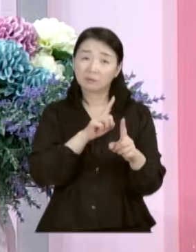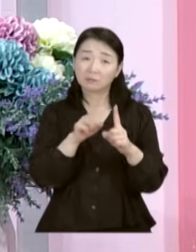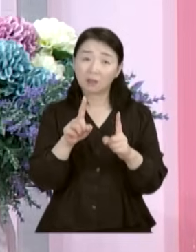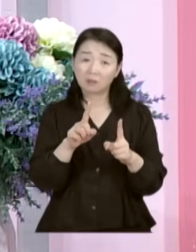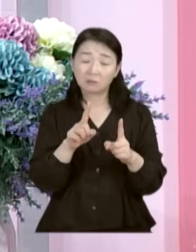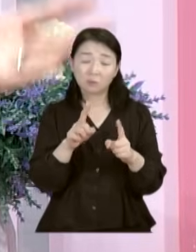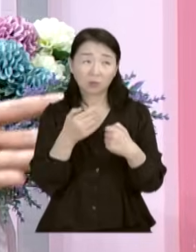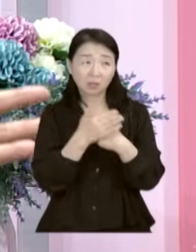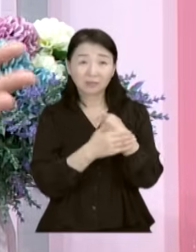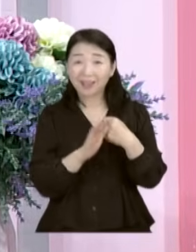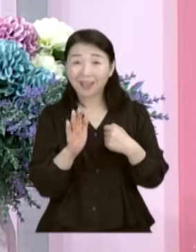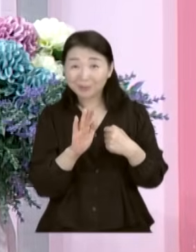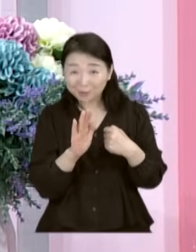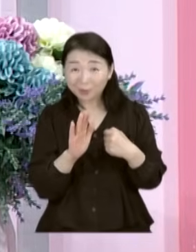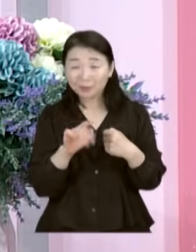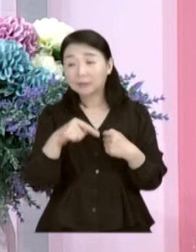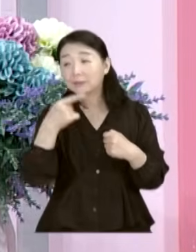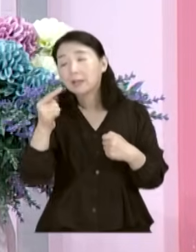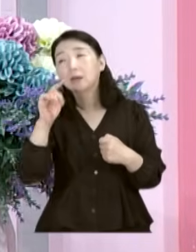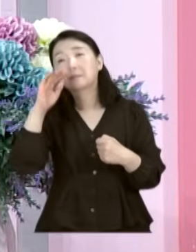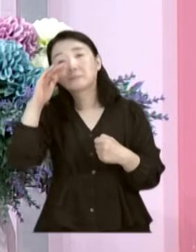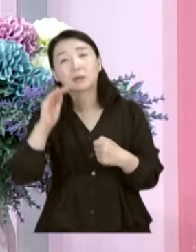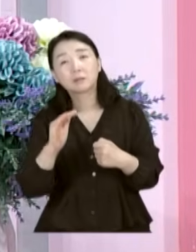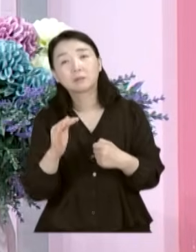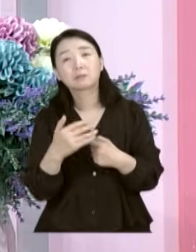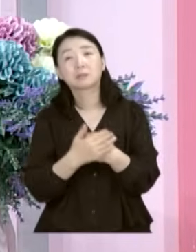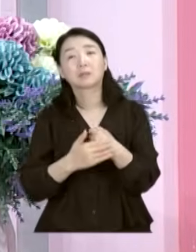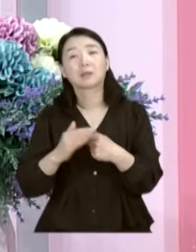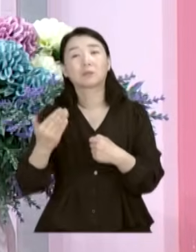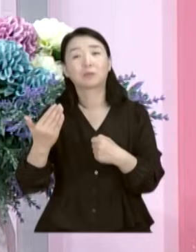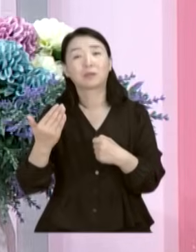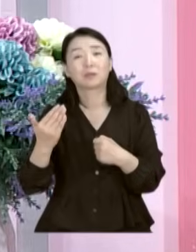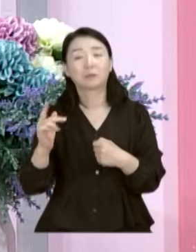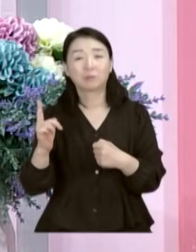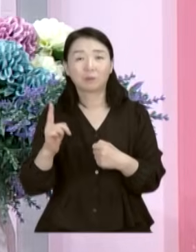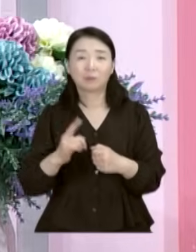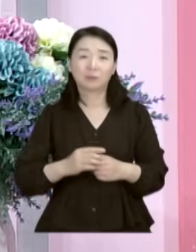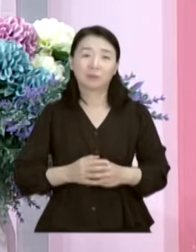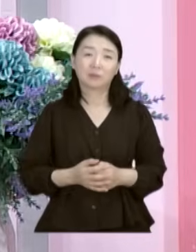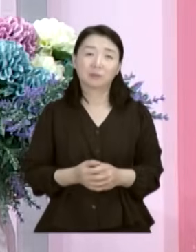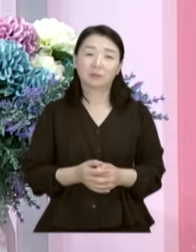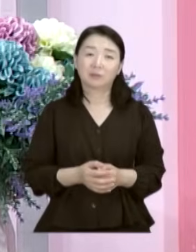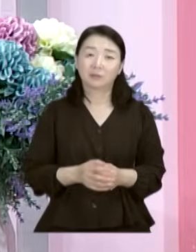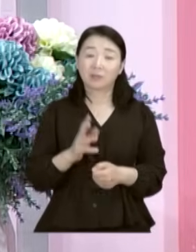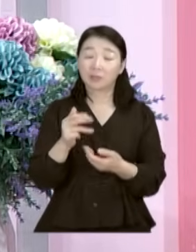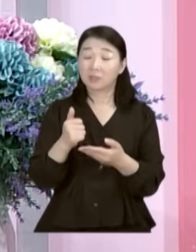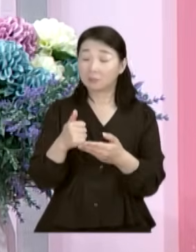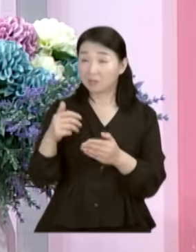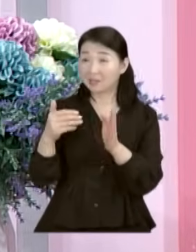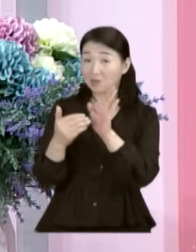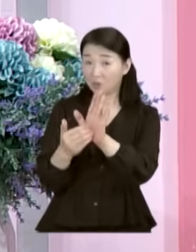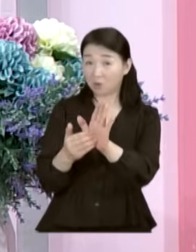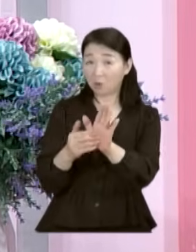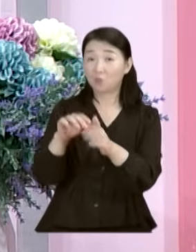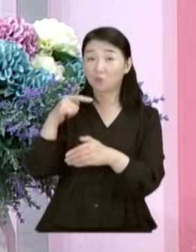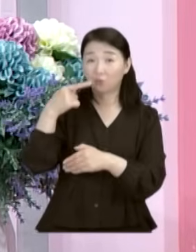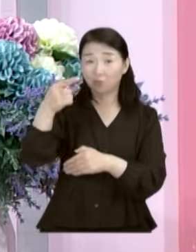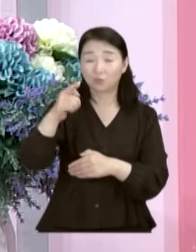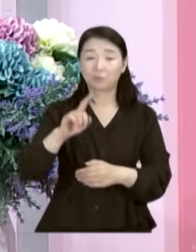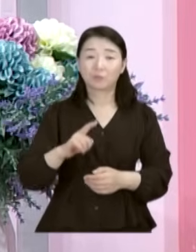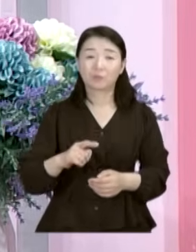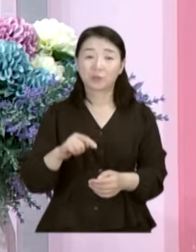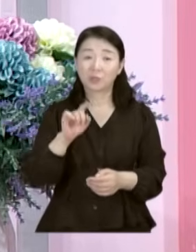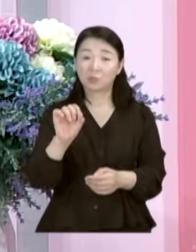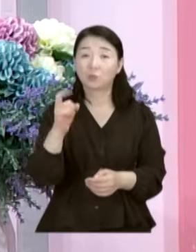저는 그 말씀 다 유명한 그 말씀에 거기에 은혜 받은게 아니라 그 다음 말씀이 너무 은혜가 된 거예요 뭐냐면 사도 바울이 그 다음에 하나님이 딱